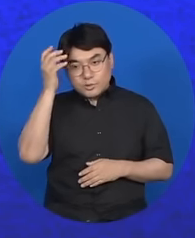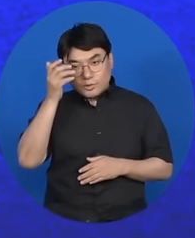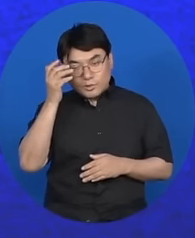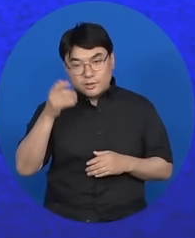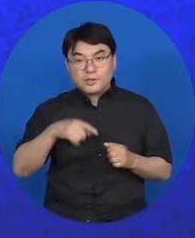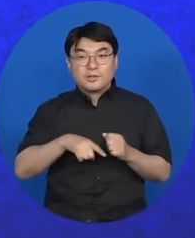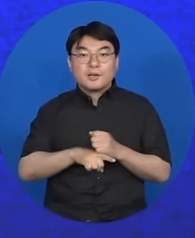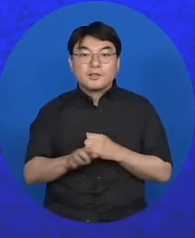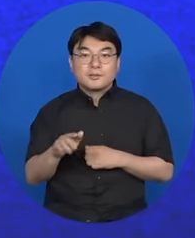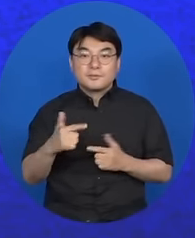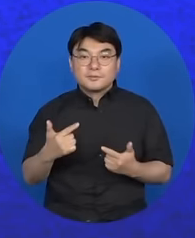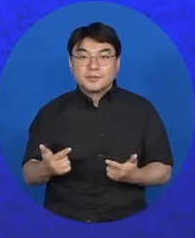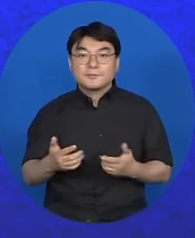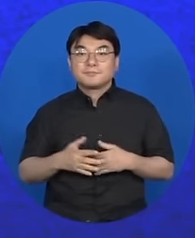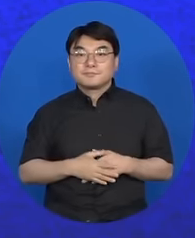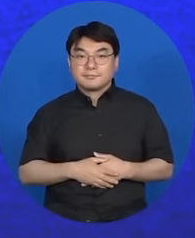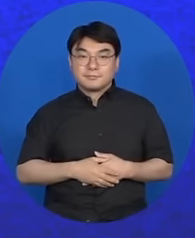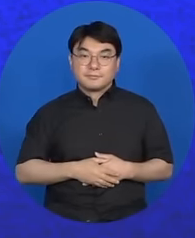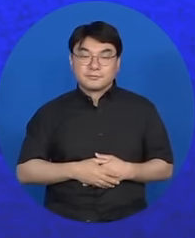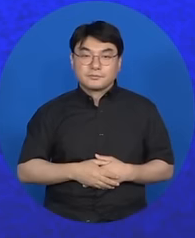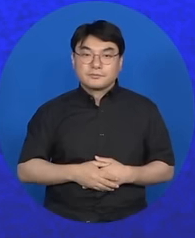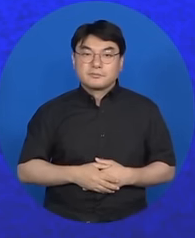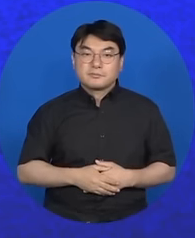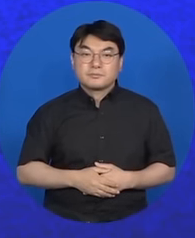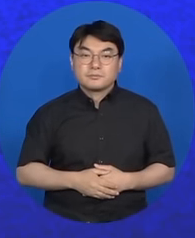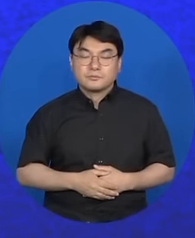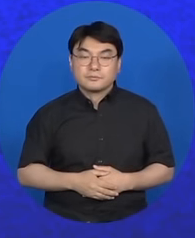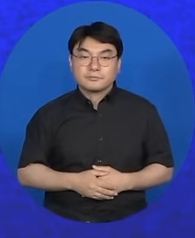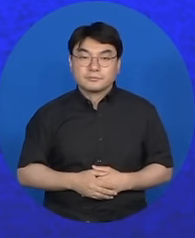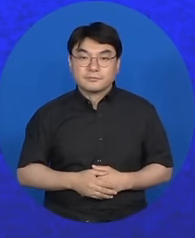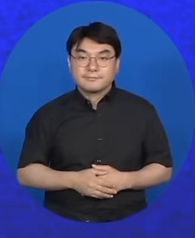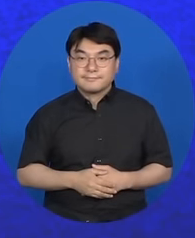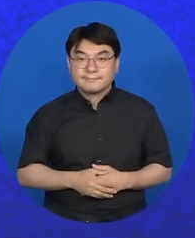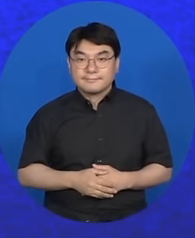성령을 따라 난 자는 다 그러하니라 라고 말씀을 했는데, 그러나 실제로